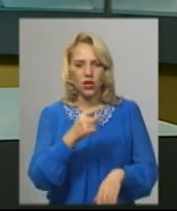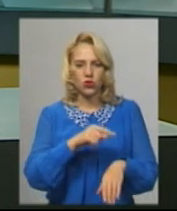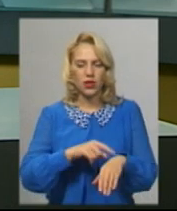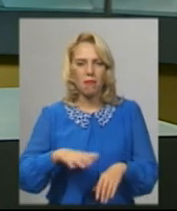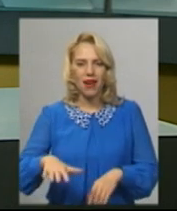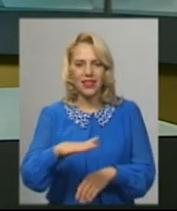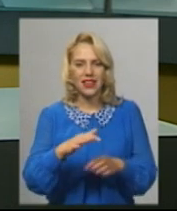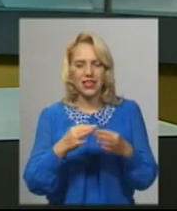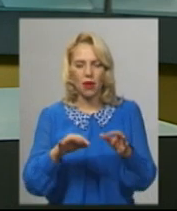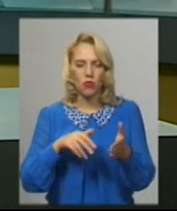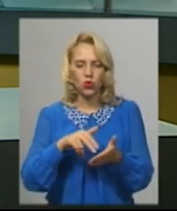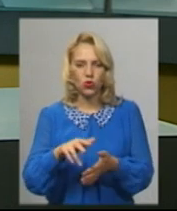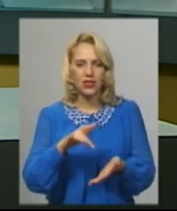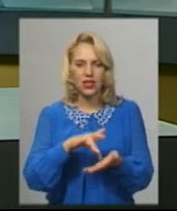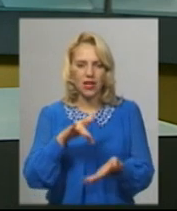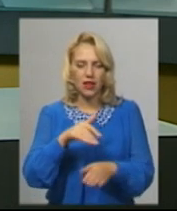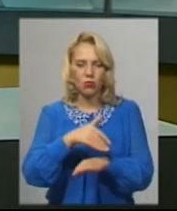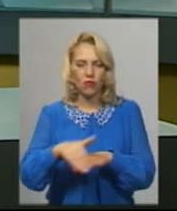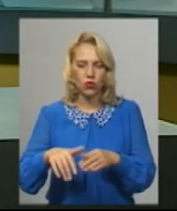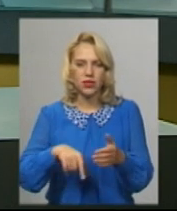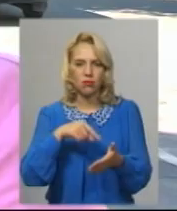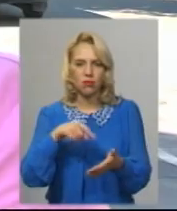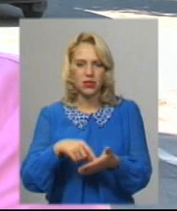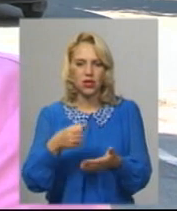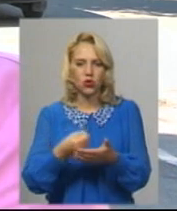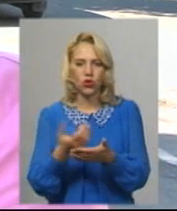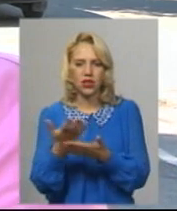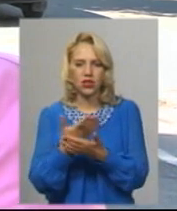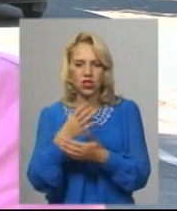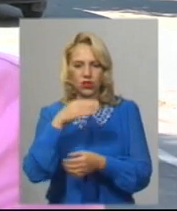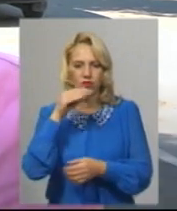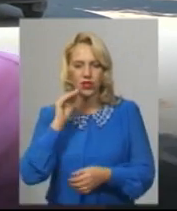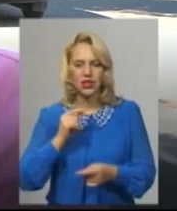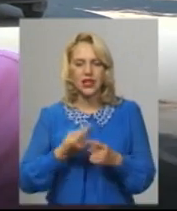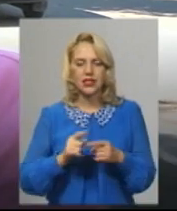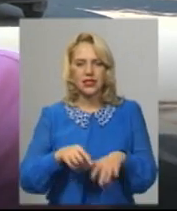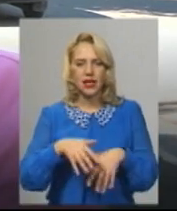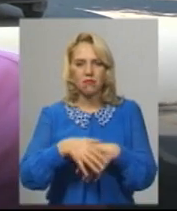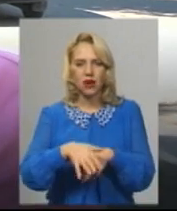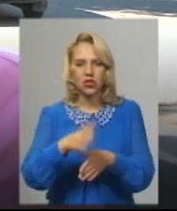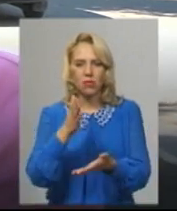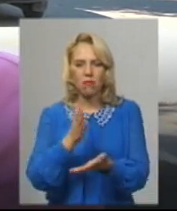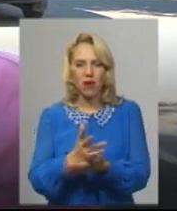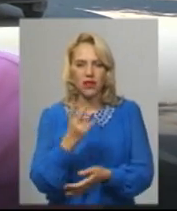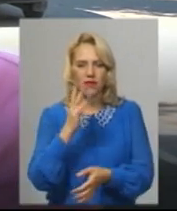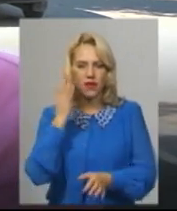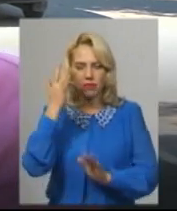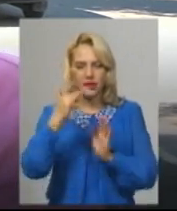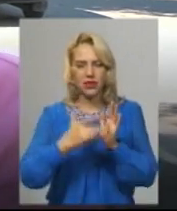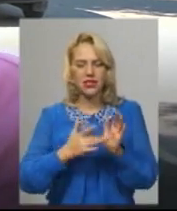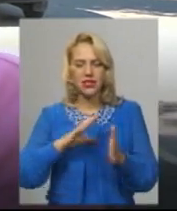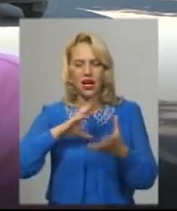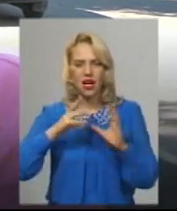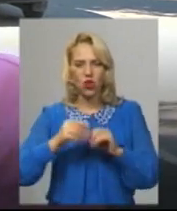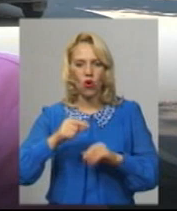пройдуть центральними вулицями міста до кінотеатру Шевченка. Цей марш, він має дві мети. Одна є така загального характеру,